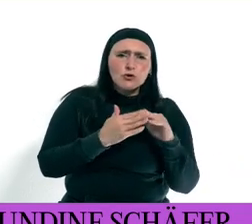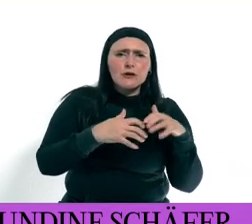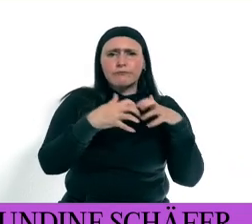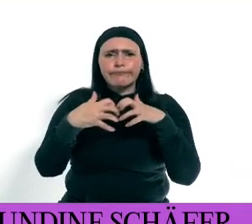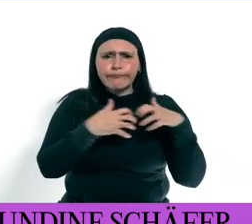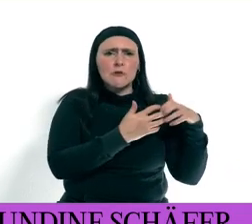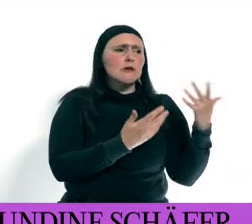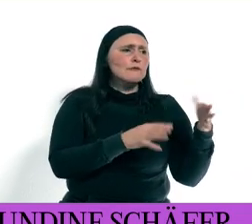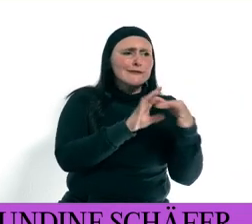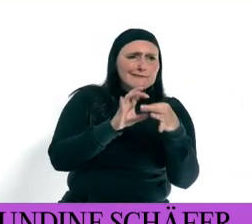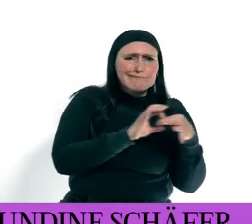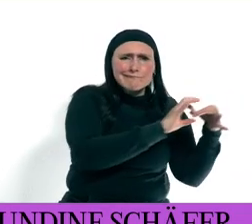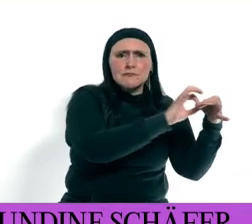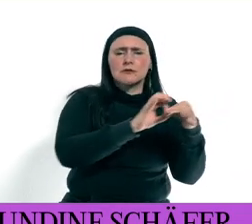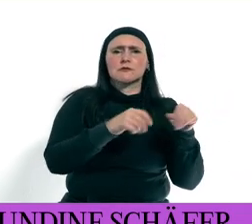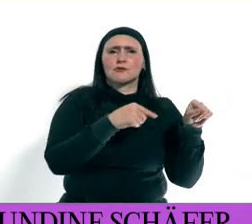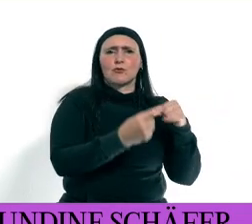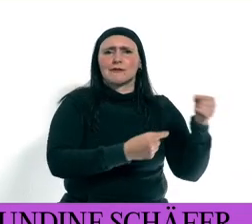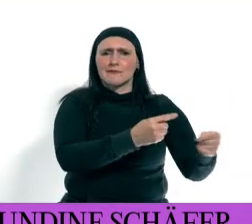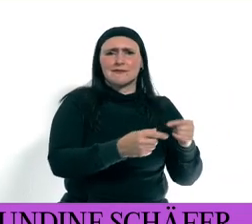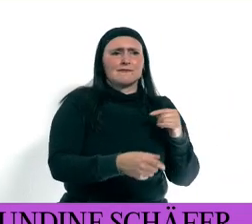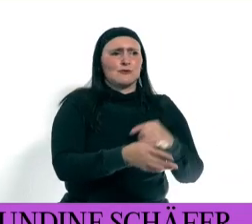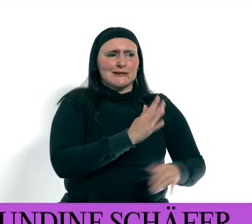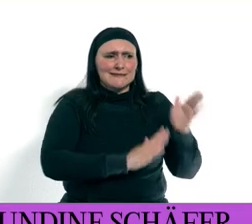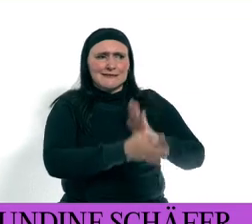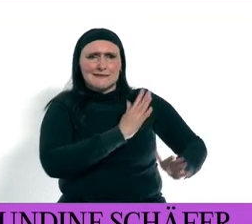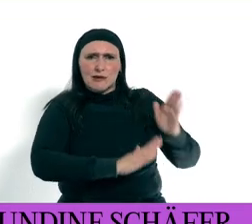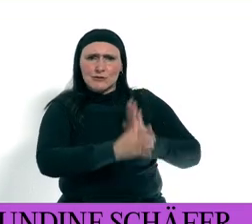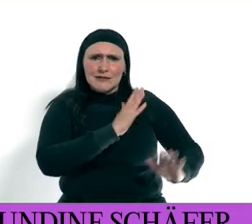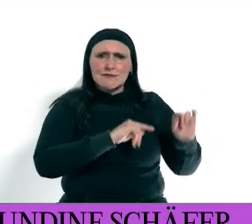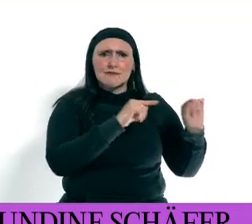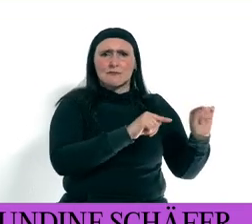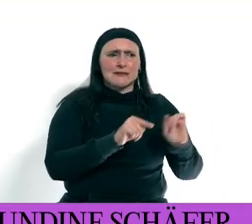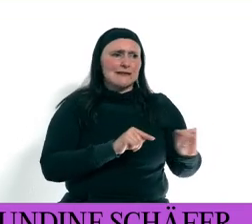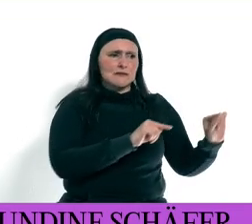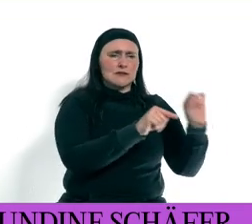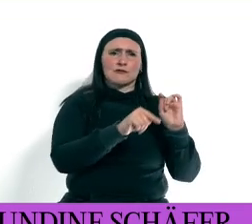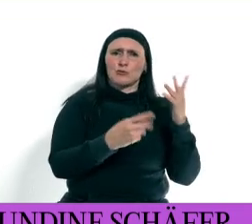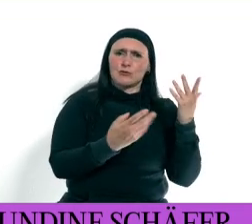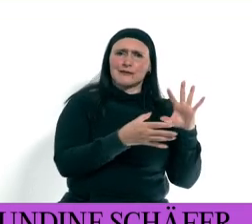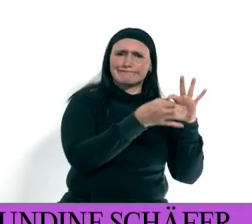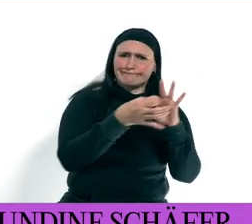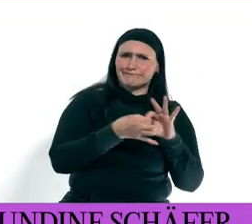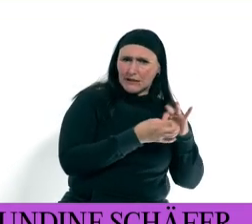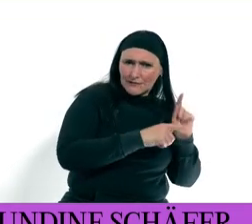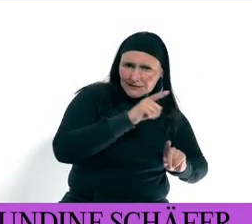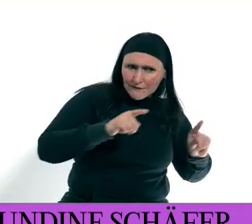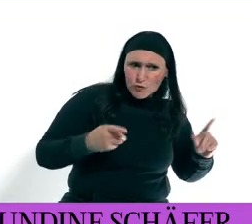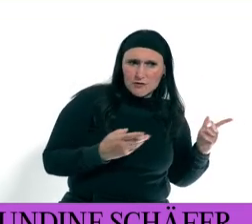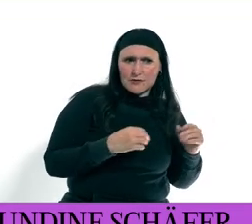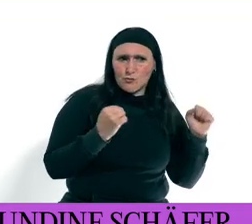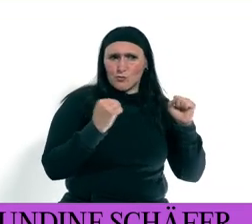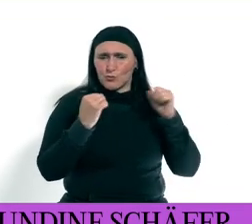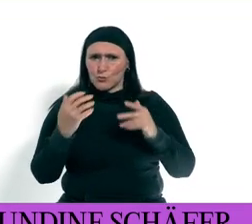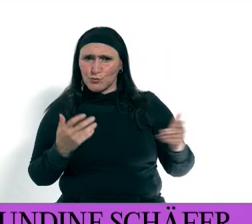darum, eine Praxis aufzugreifen, die Praxis des Community Buildings, und daraus zu lernen, indem man diese